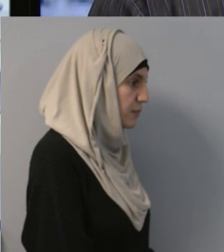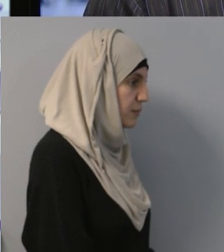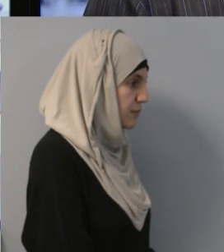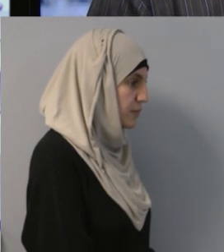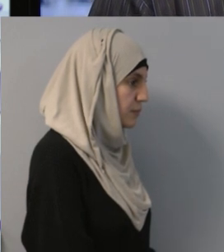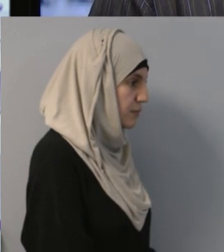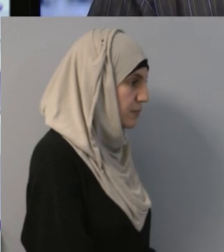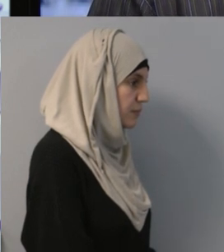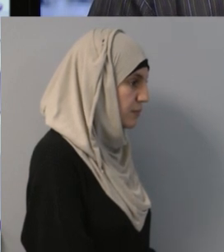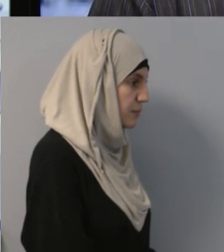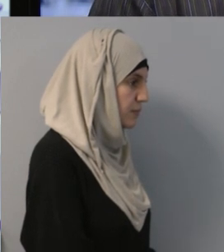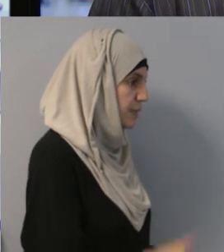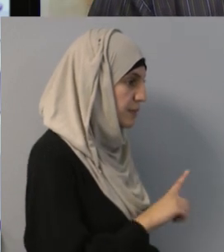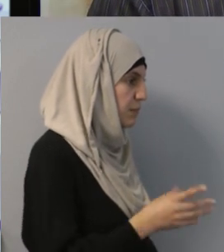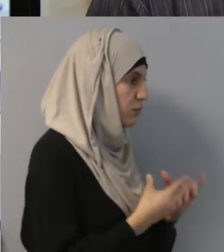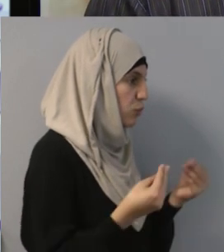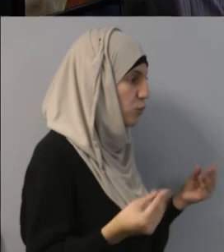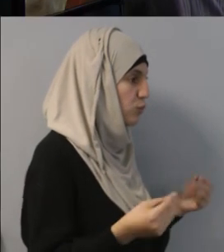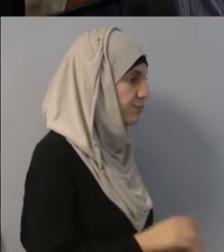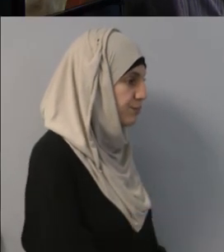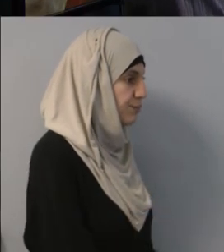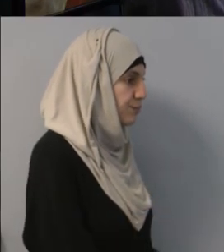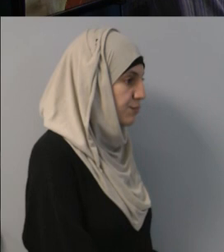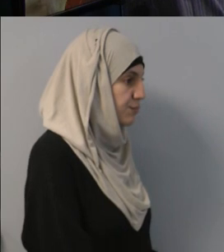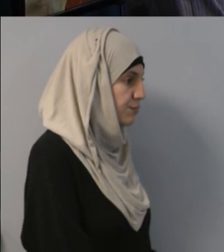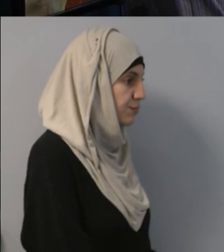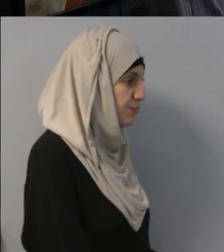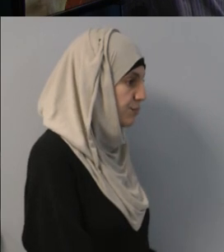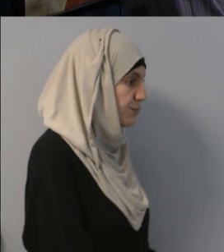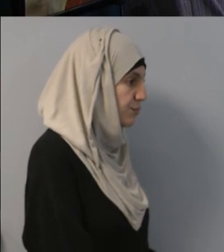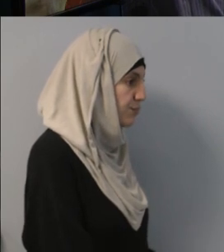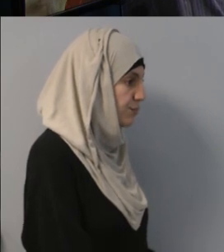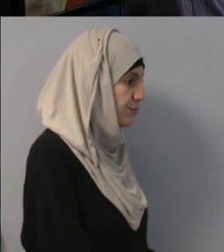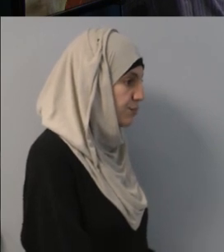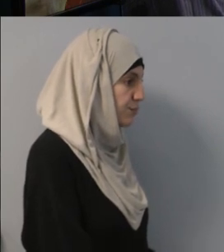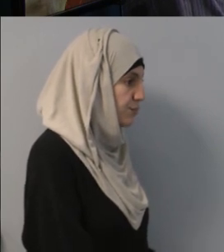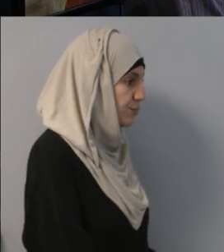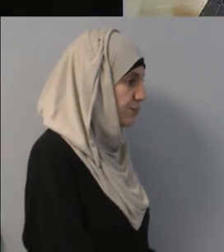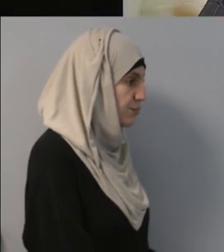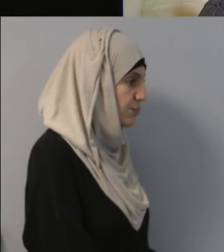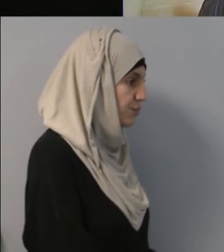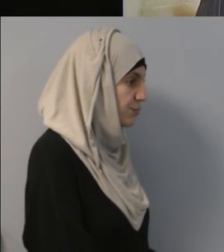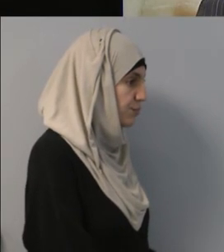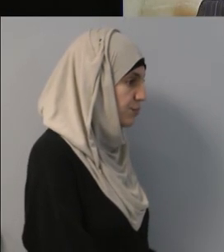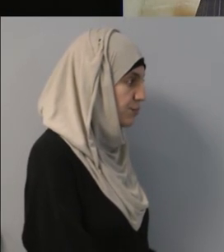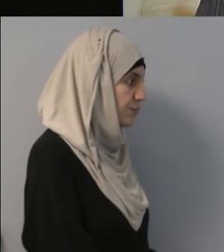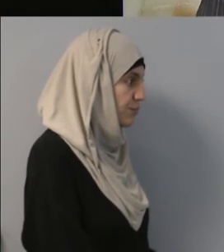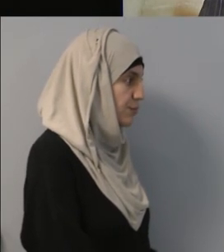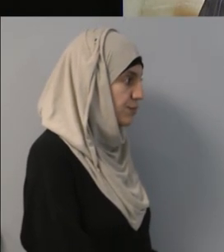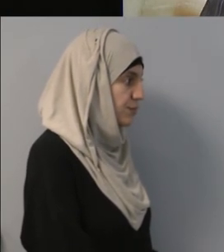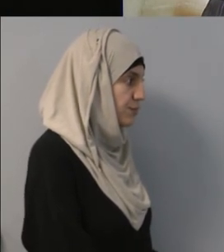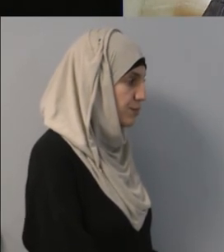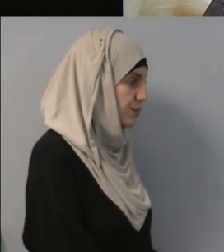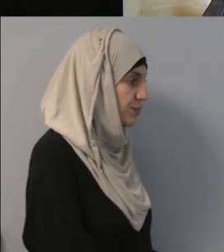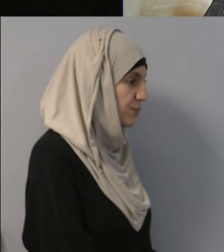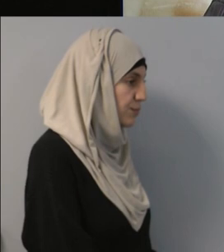plus. ça, Hein, c'est quand exactement. même, C'est pas quand on voit beaucoup. le nombre de mosquées, on n'a pas forcément une place qui est mise devant, alors que les personnes malentendantes ont des fois une